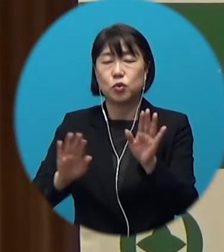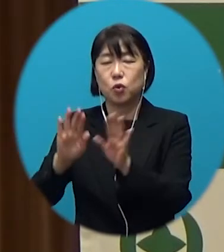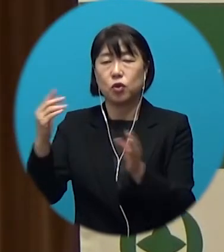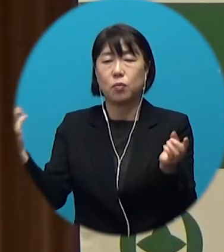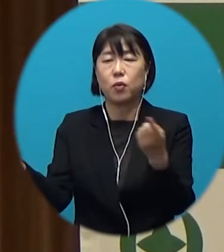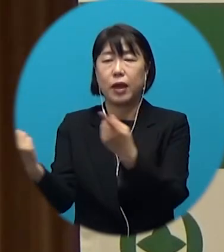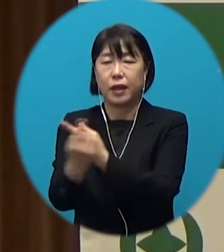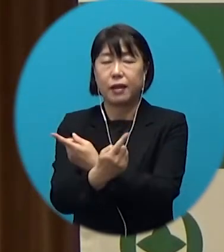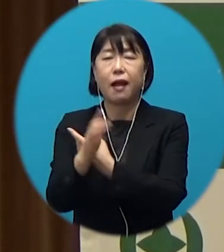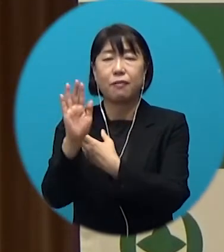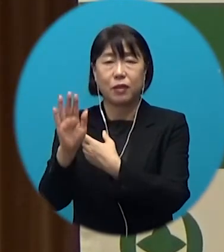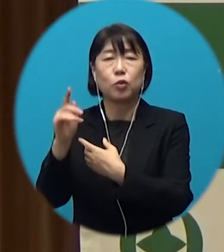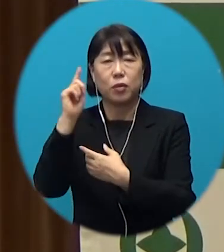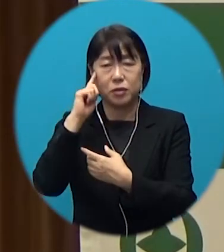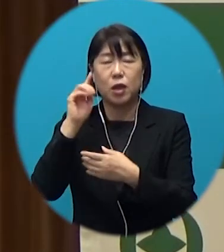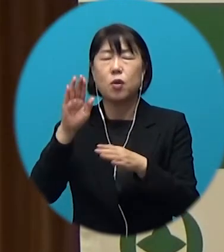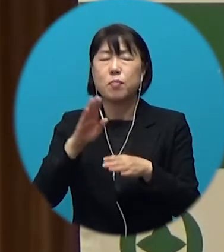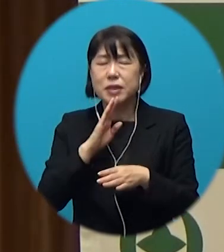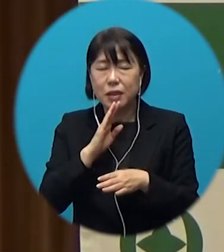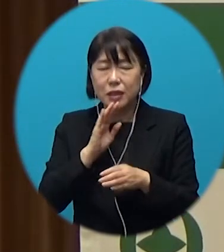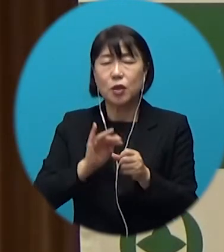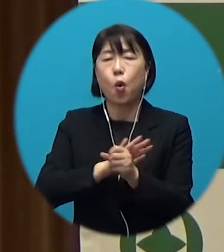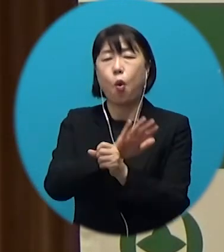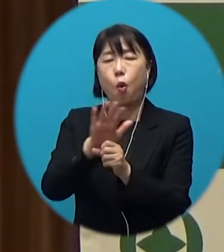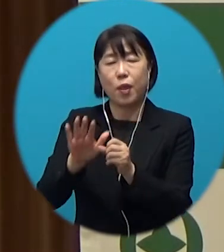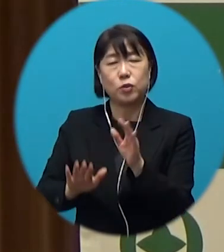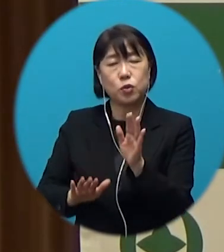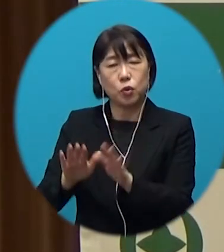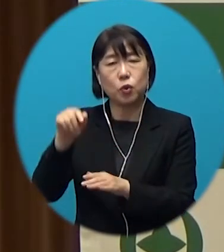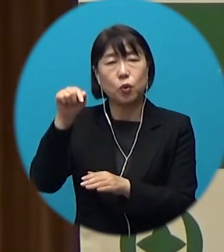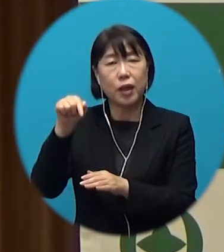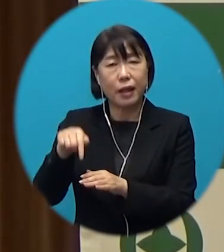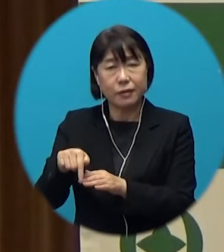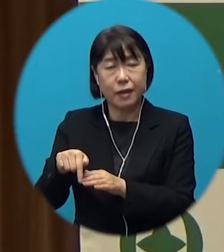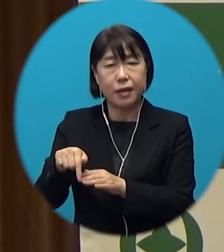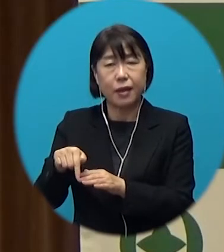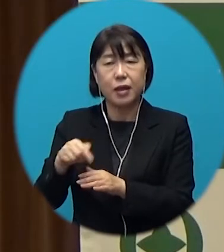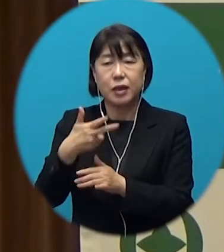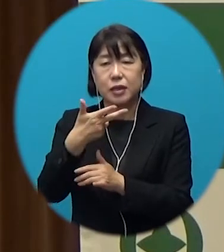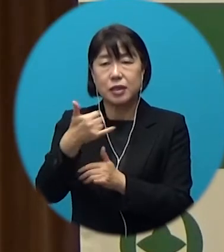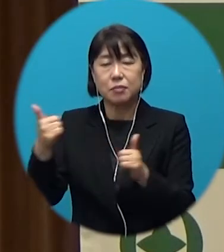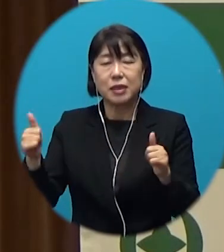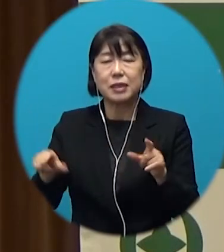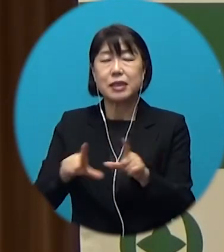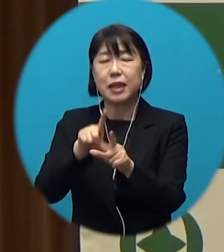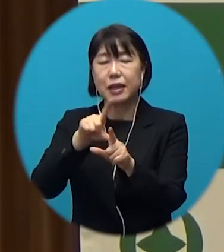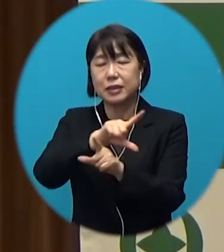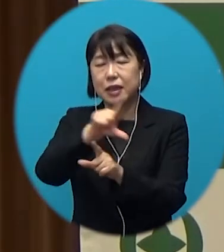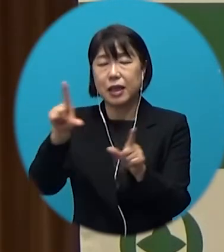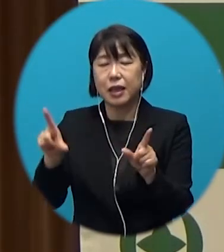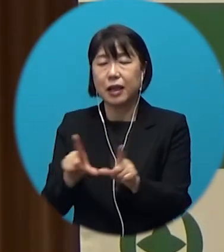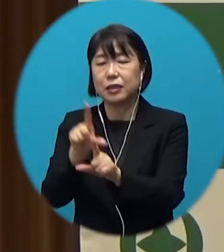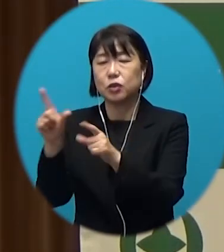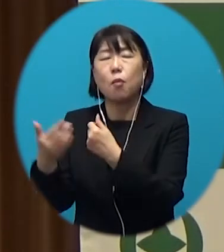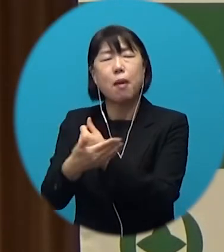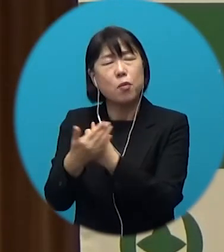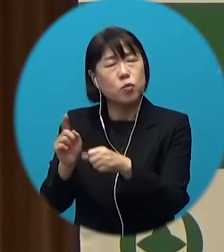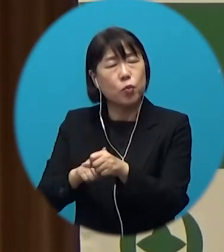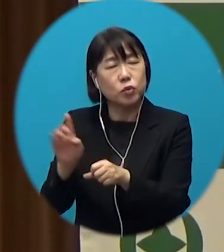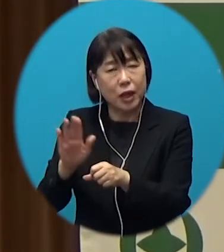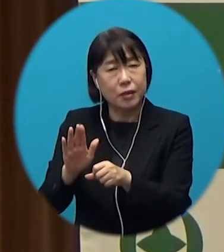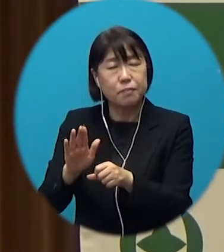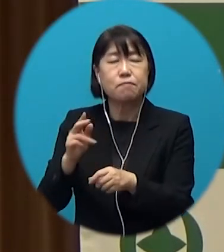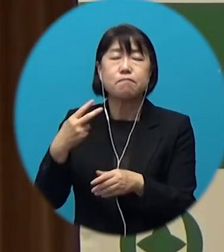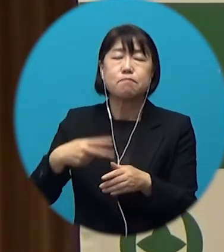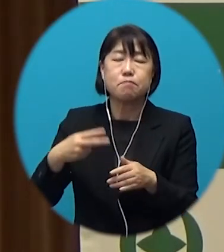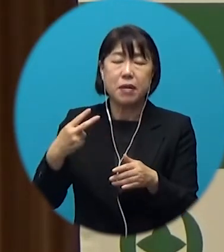います。まさにコロナ禍の中で、市民生活をどう守っていくのかということだったんですけども、まだまだ感